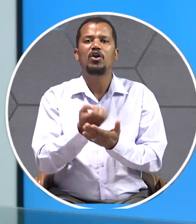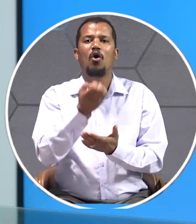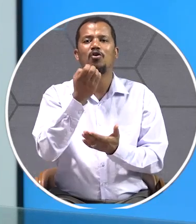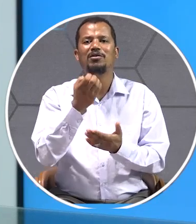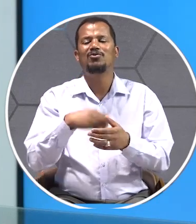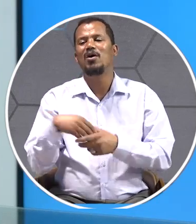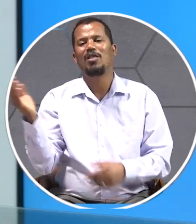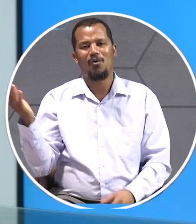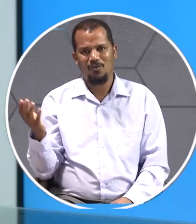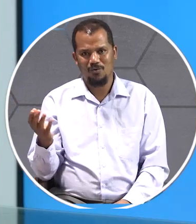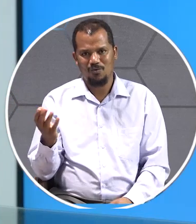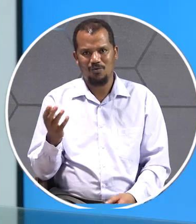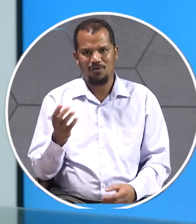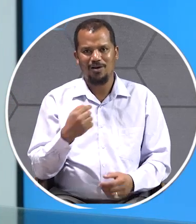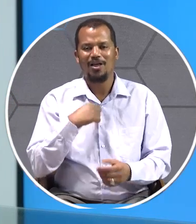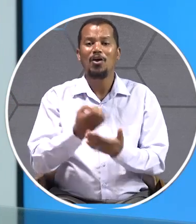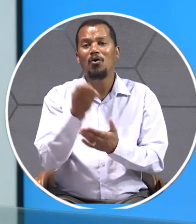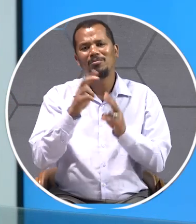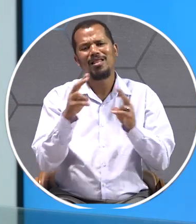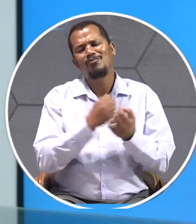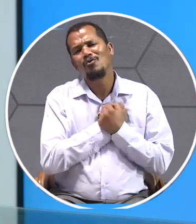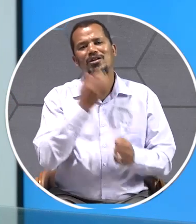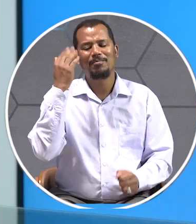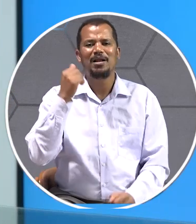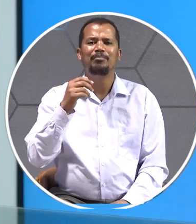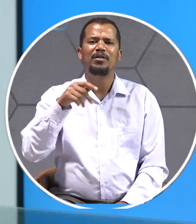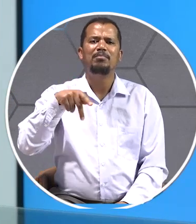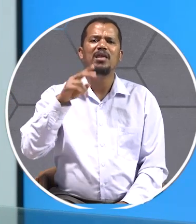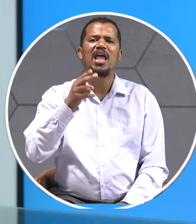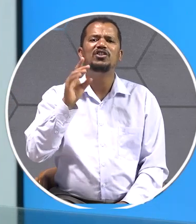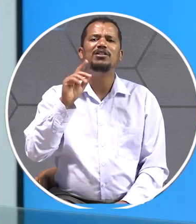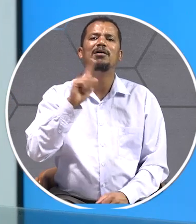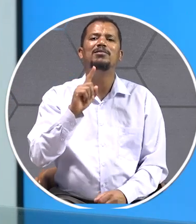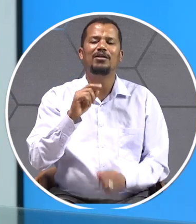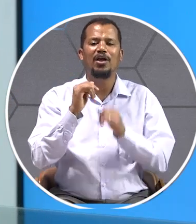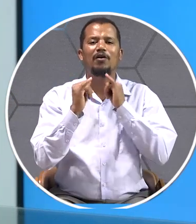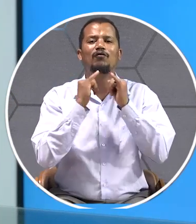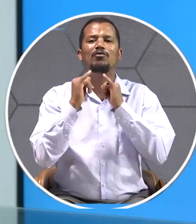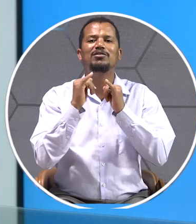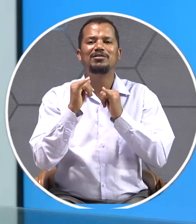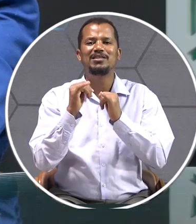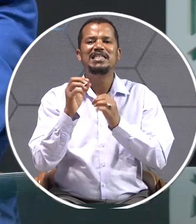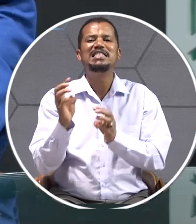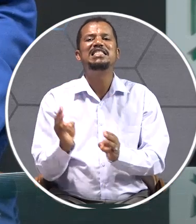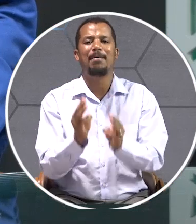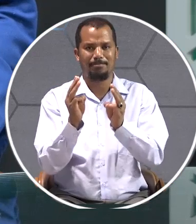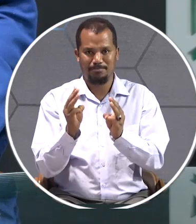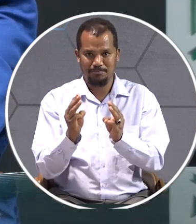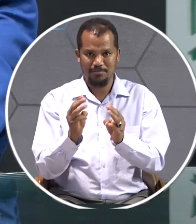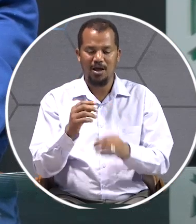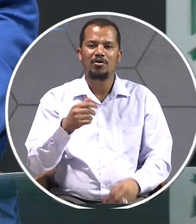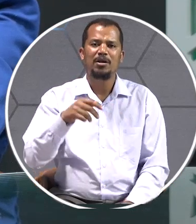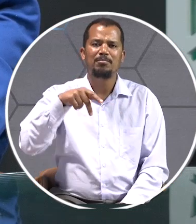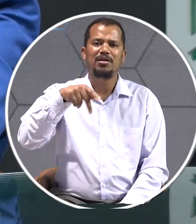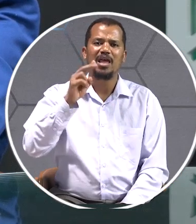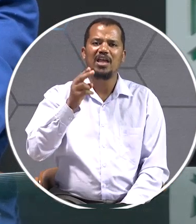ማለት ነው ይወደድከው በጣም ይወደድከው PhD በምን ቀጠለ በinformation science systems አሁን በPhD